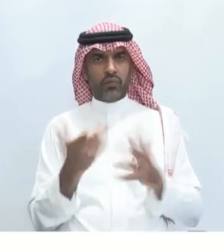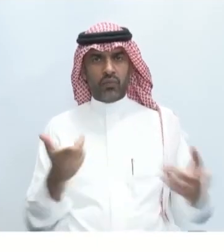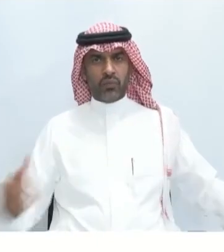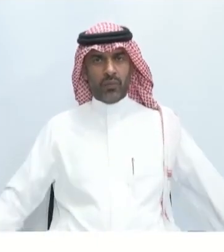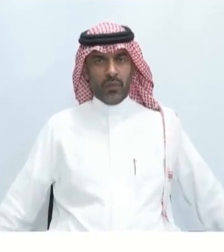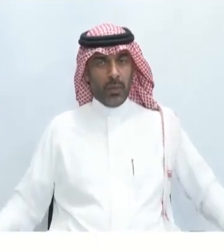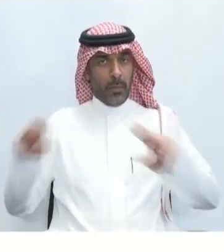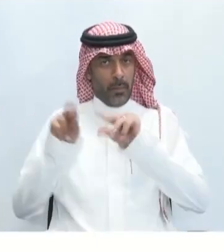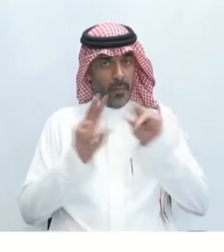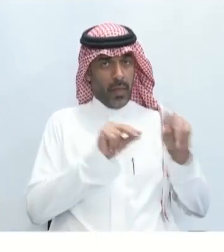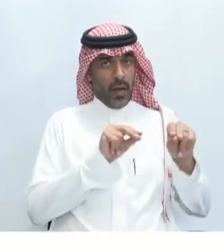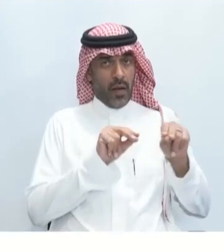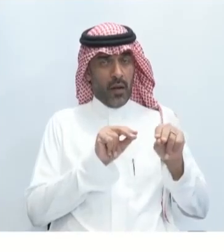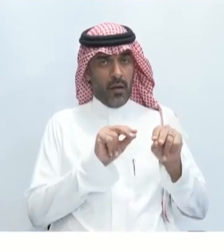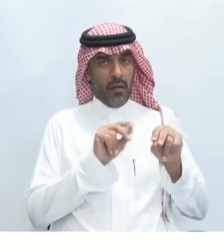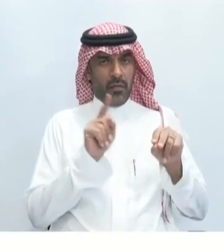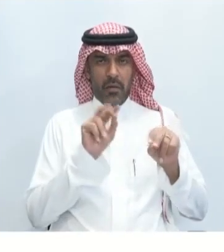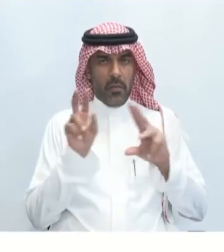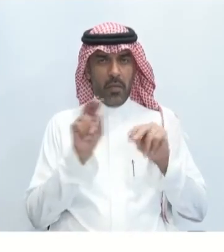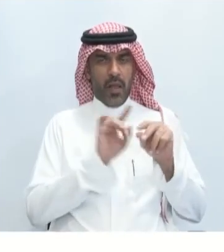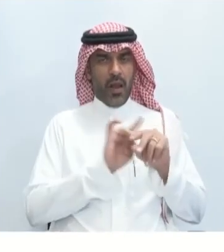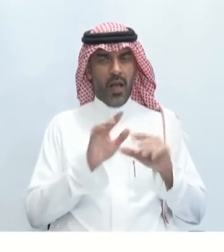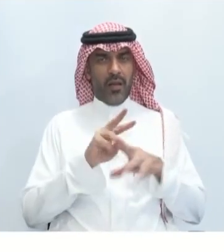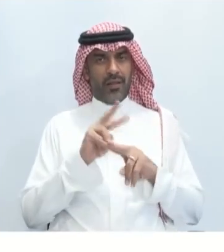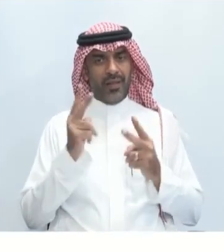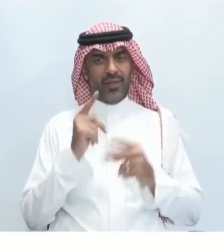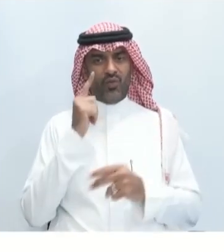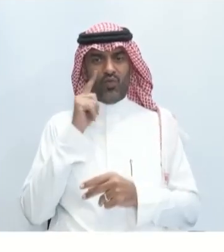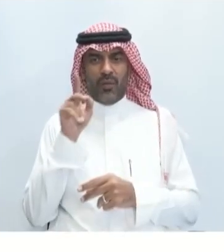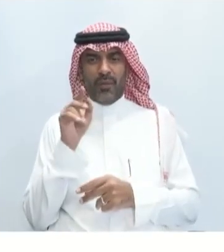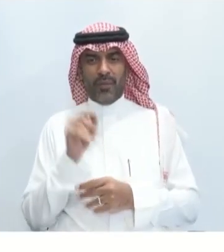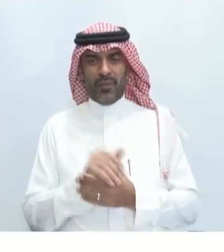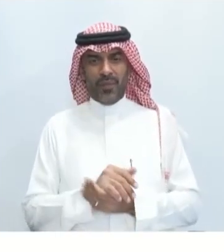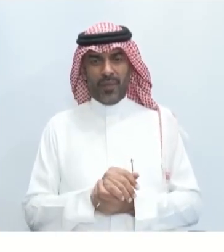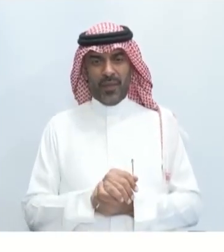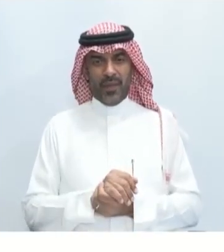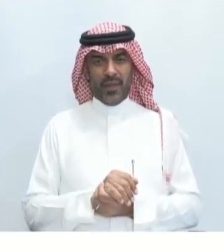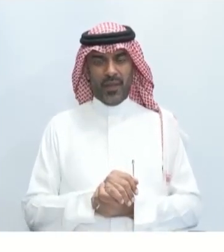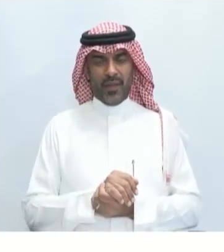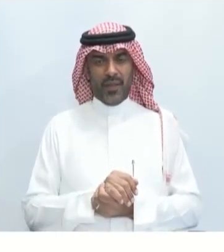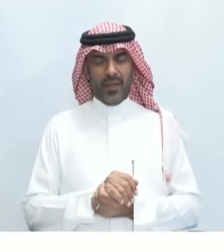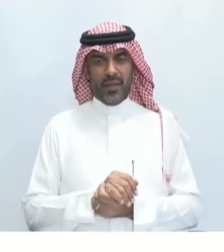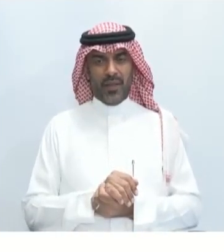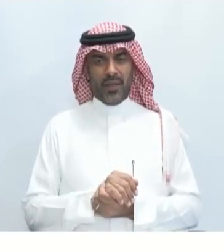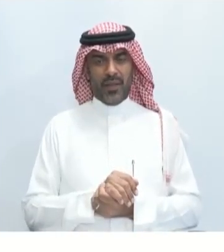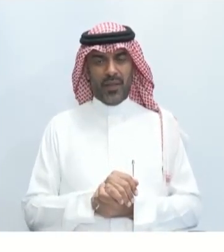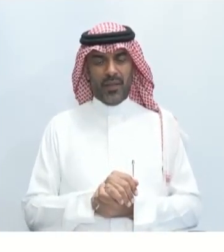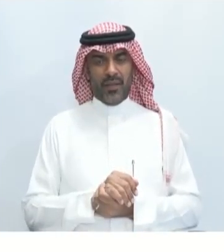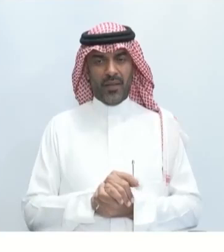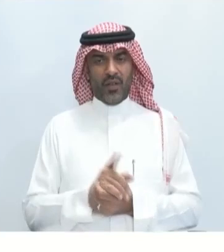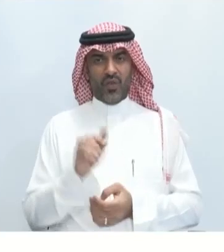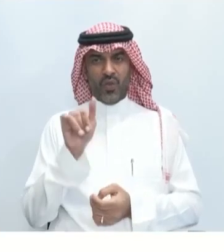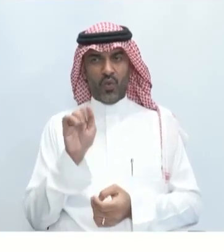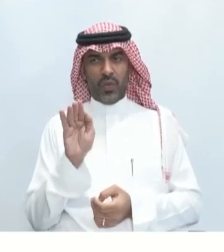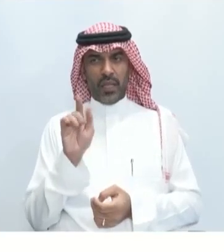هنا اتينا بيجب ان وهنا لا توجد هنا يسلم